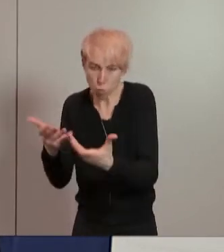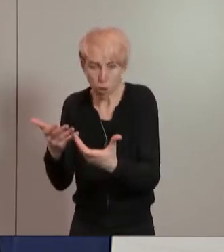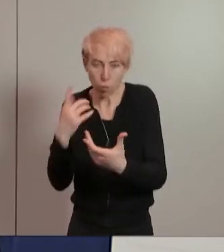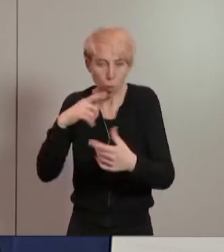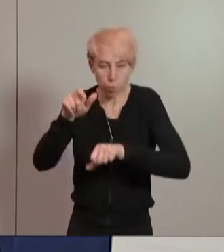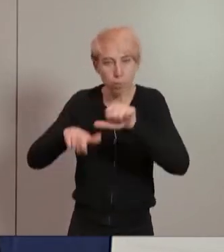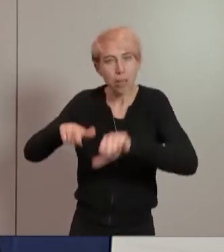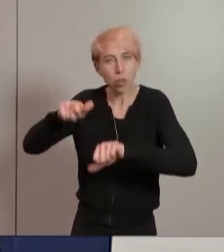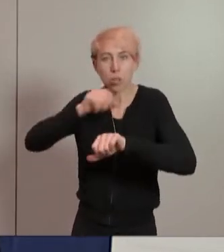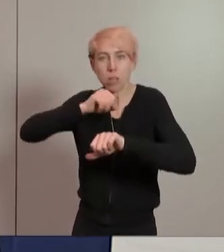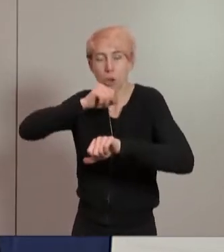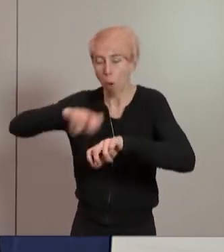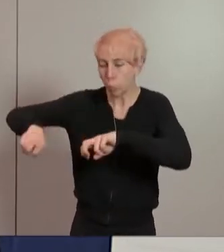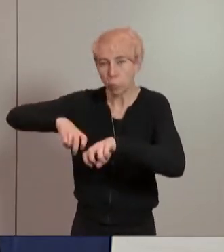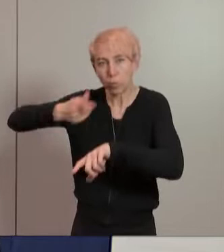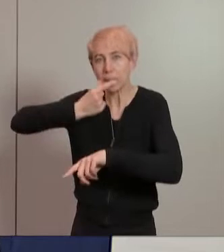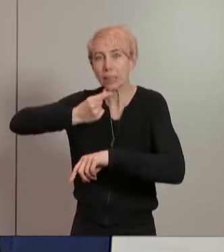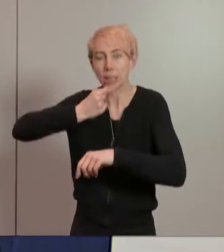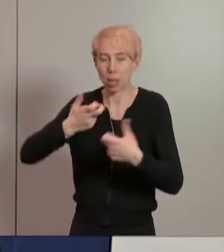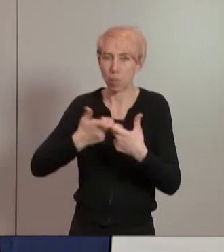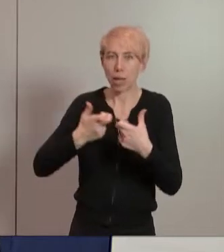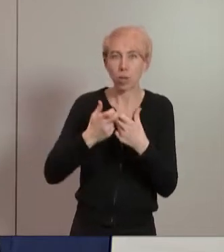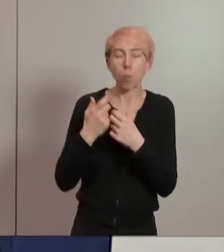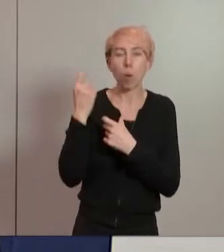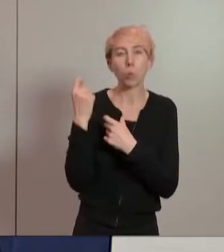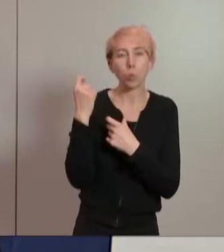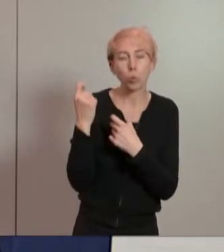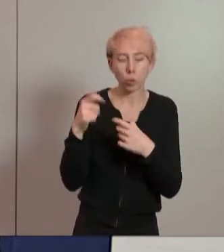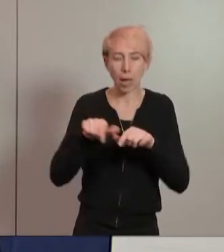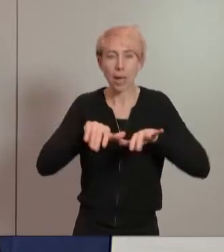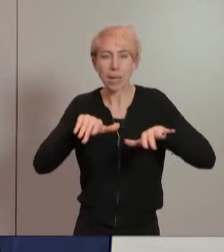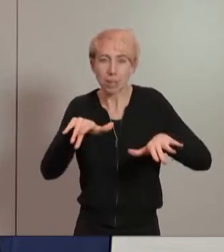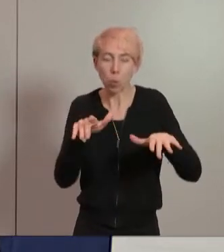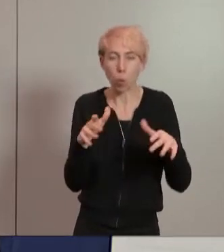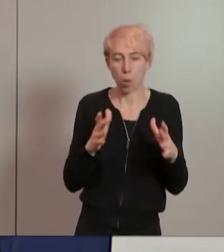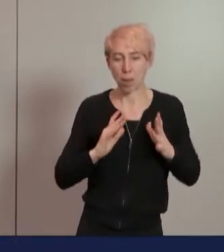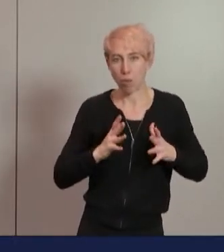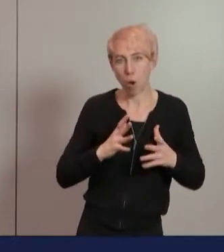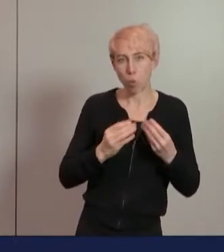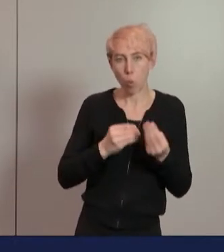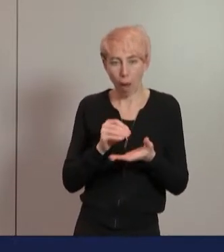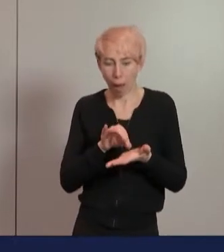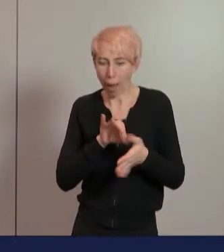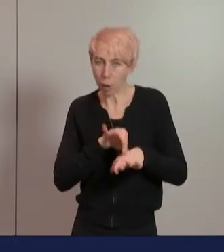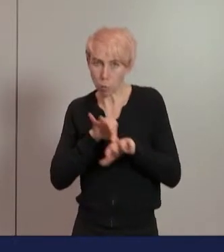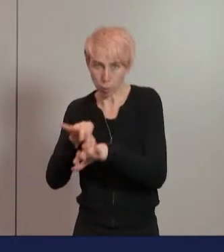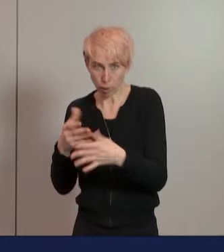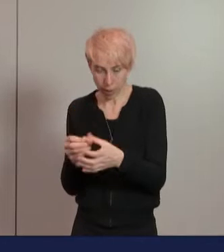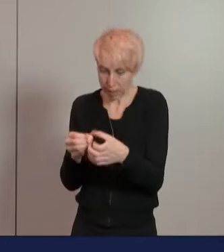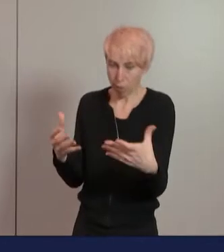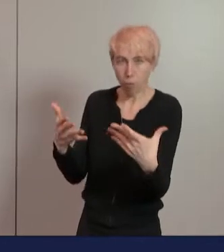est déjà en œuvre avec notamment l'augmentation des créneaux navettes, les réseaux bénévoles, l'accompagnement au bras. Le soutien